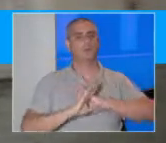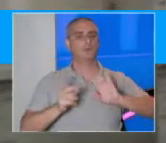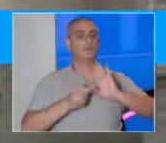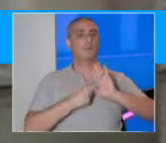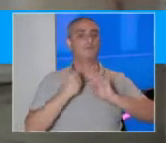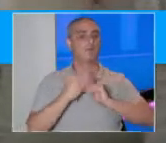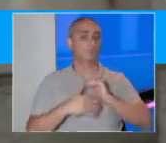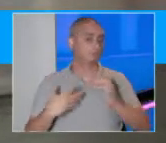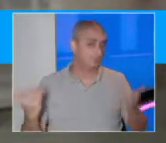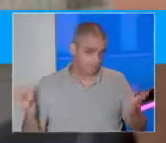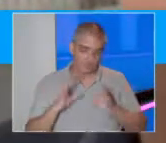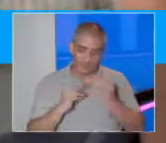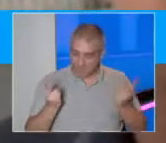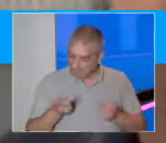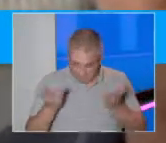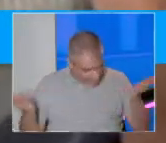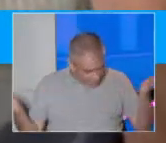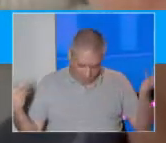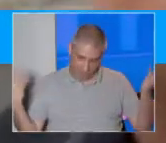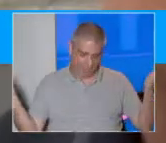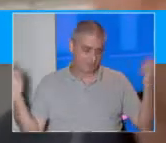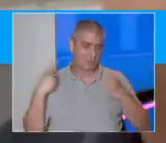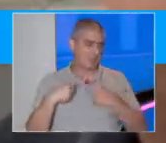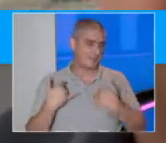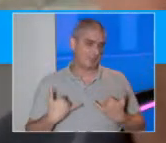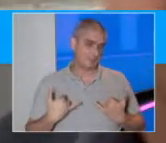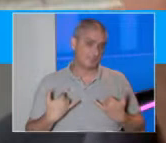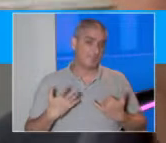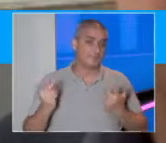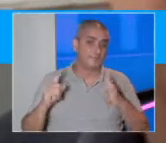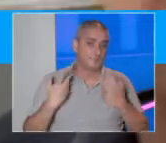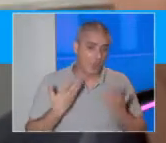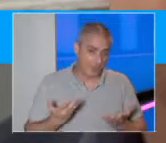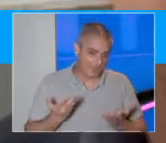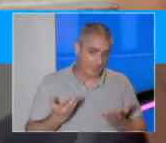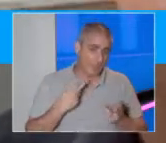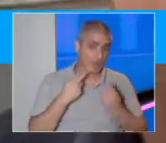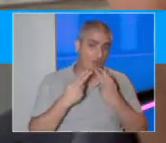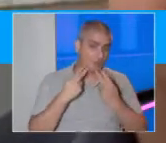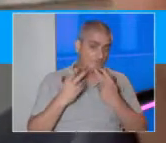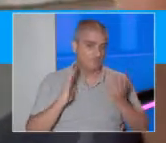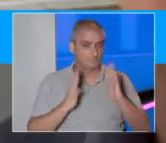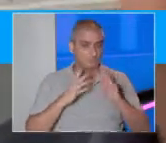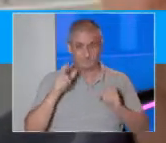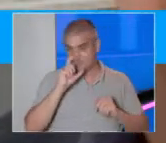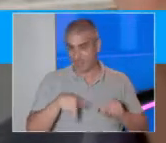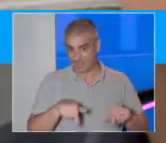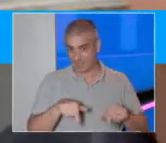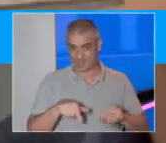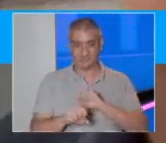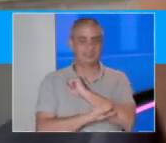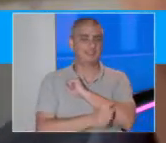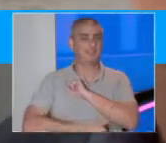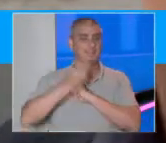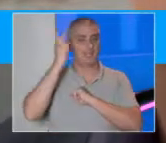התביעות. והם מתחילים לחפש ולא מוצאים באמת עד היום. בכל מקרה, התגובות, לפחות פה באיטליה, סגנית